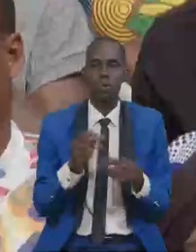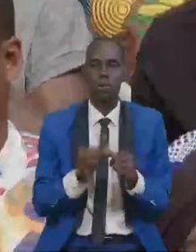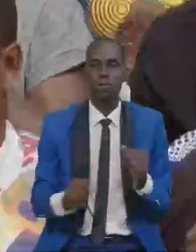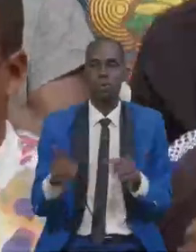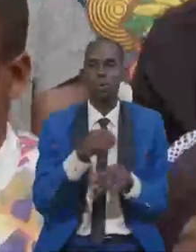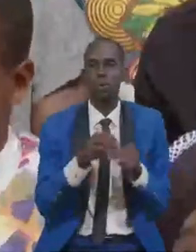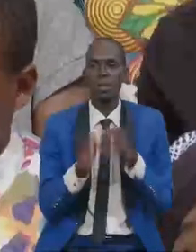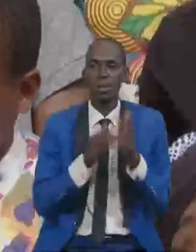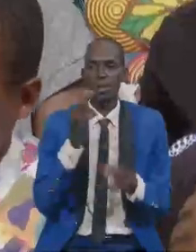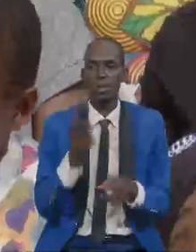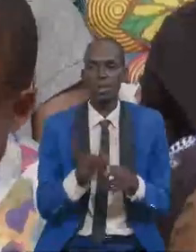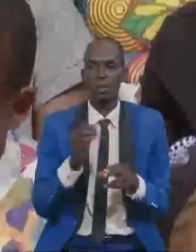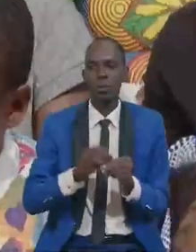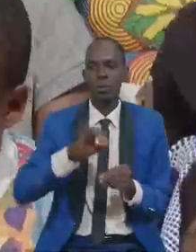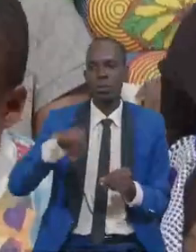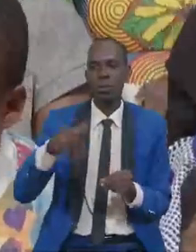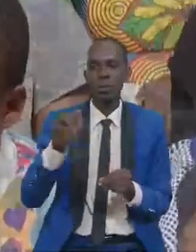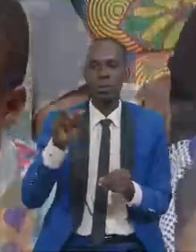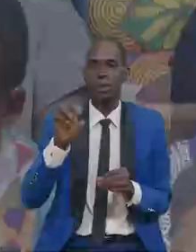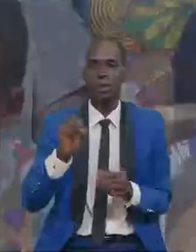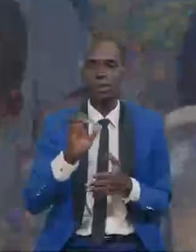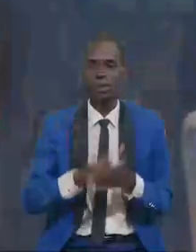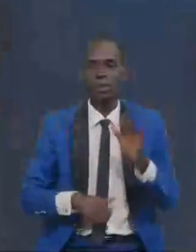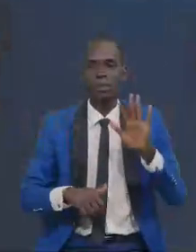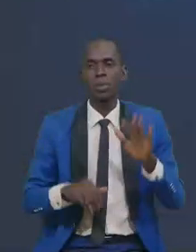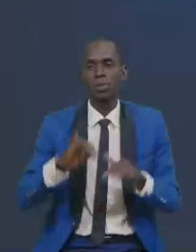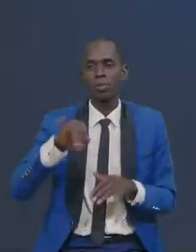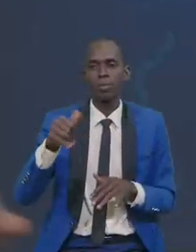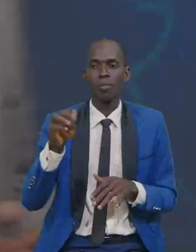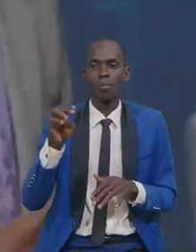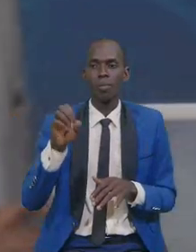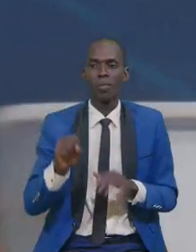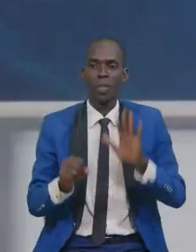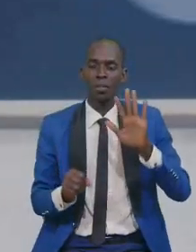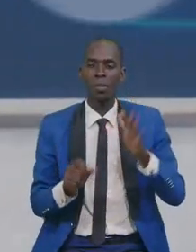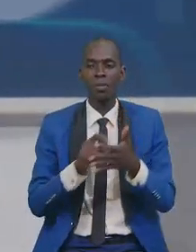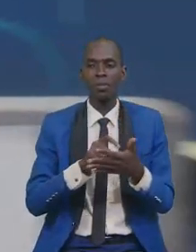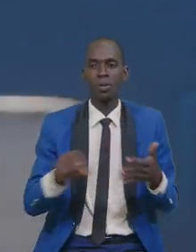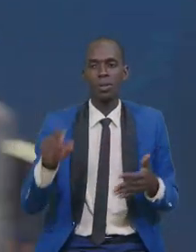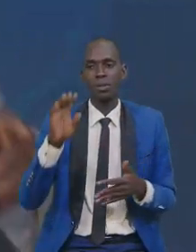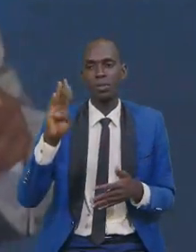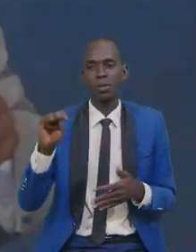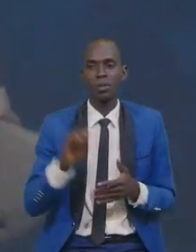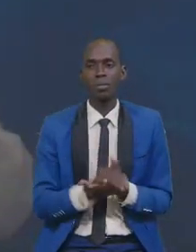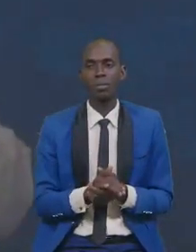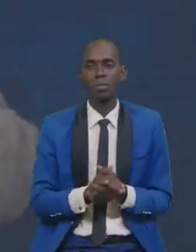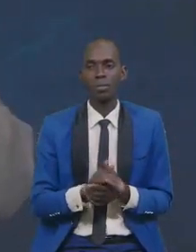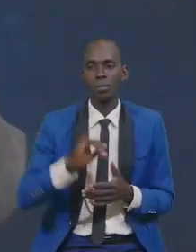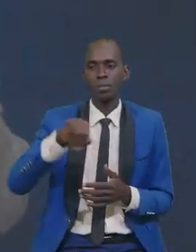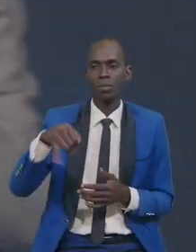chacun de nous. Jacques, au chapitre 5. En Jacques chapitre 5,